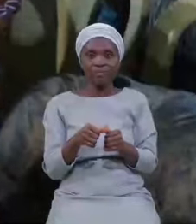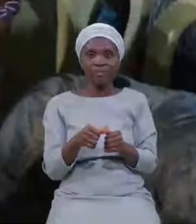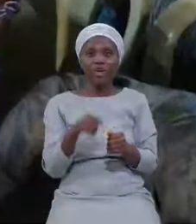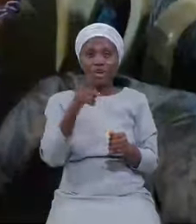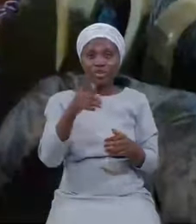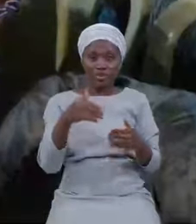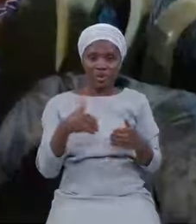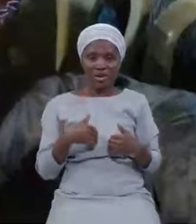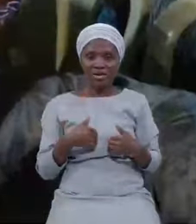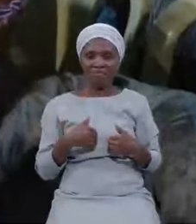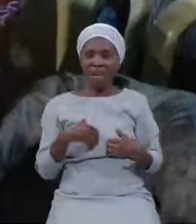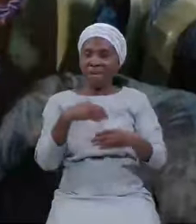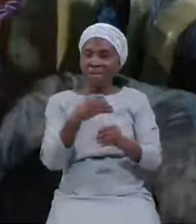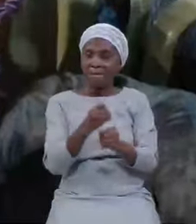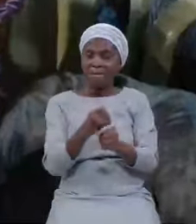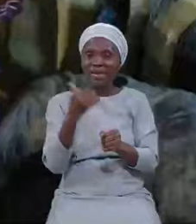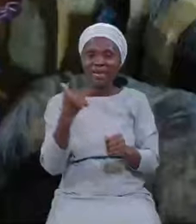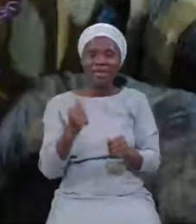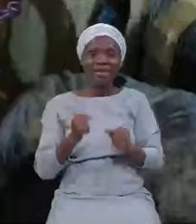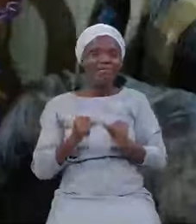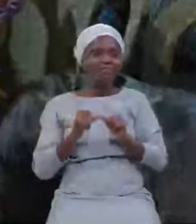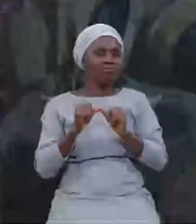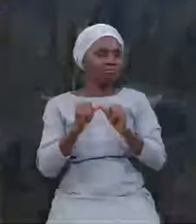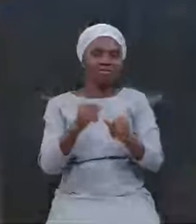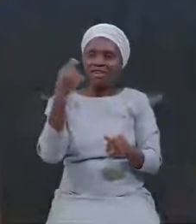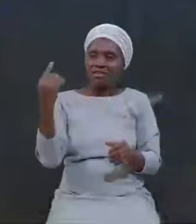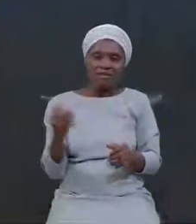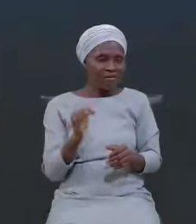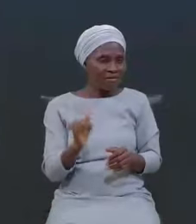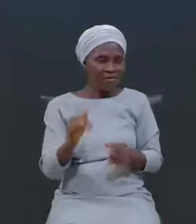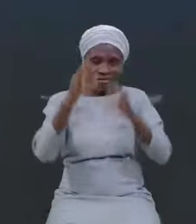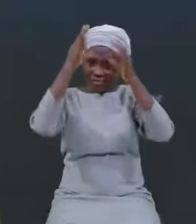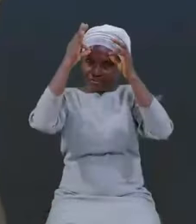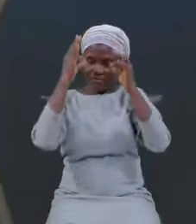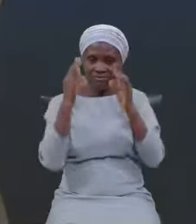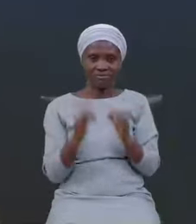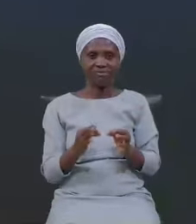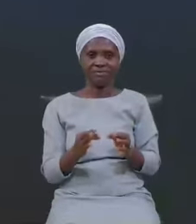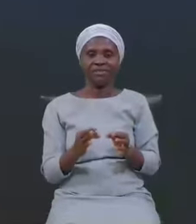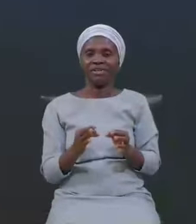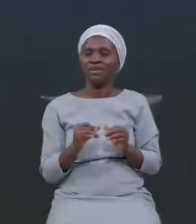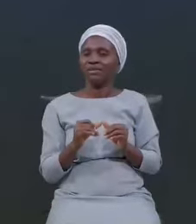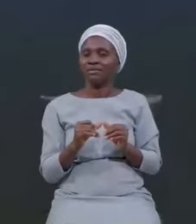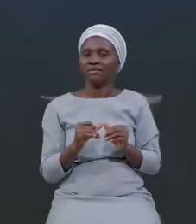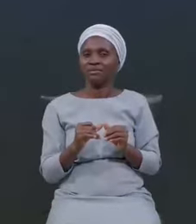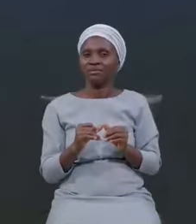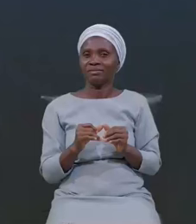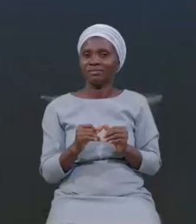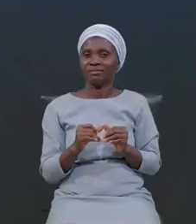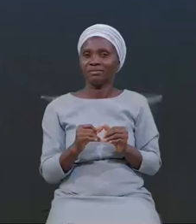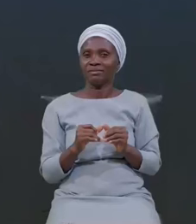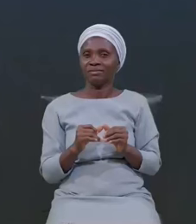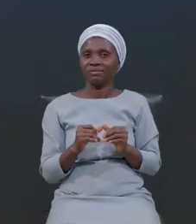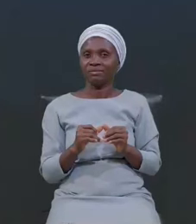Il y a une décision très importante que vous avez prise ce soir. Et je voudrais que vous la preniez au sérieux jusqu'au bout.